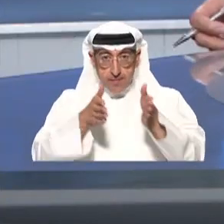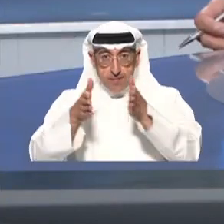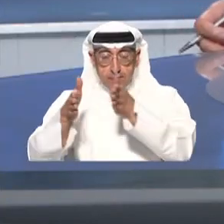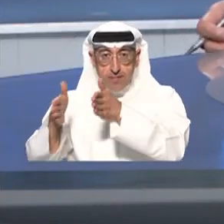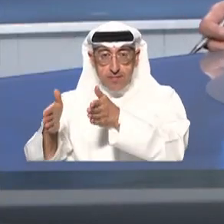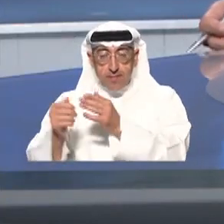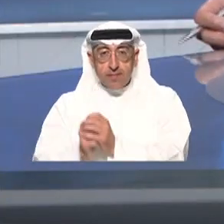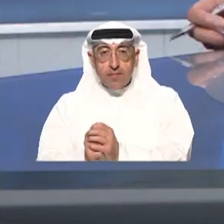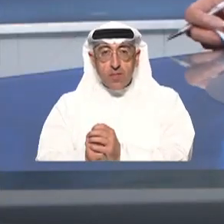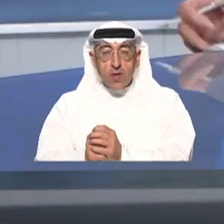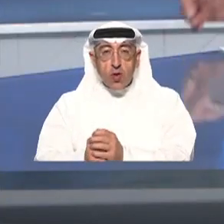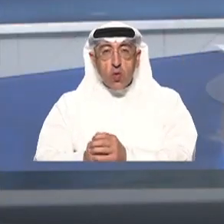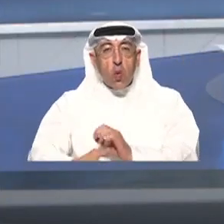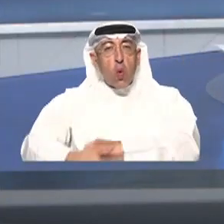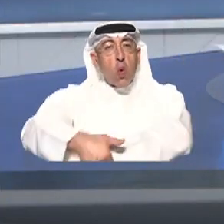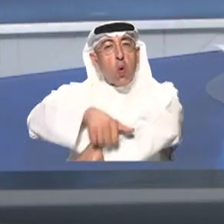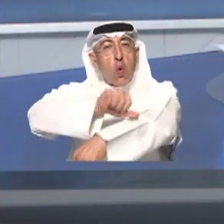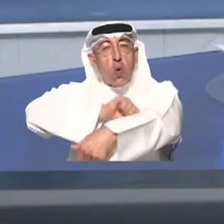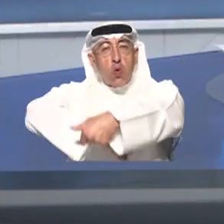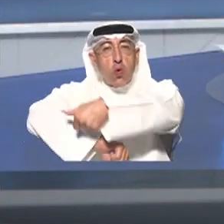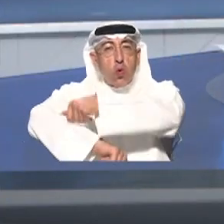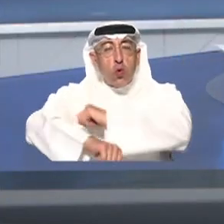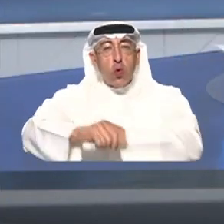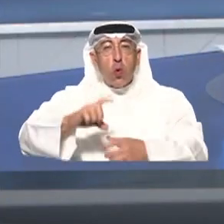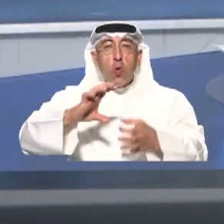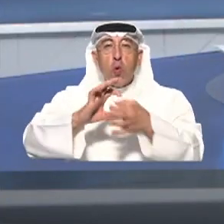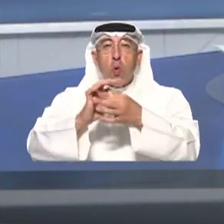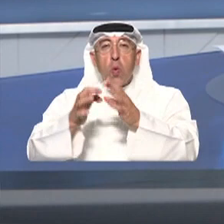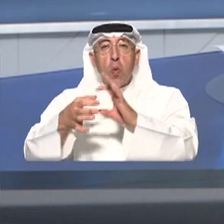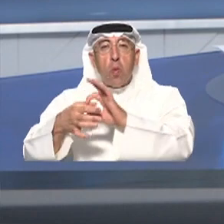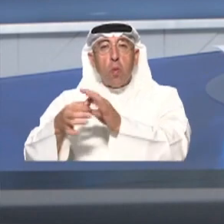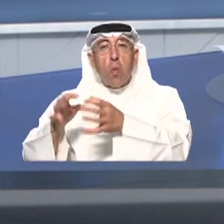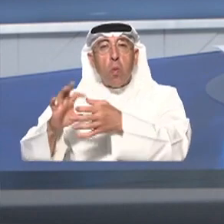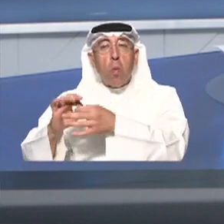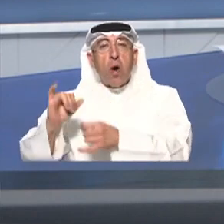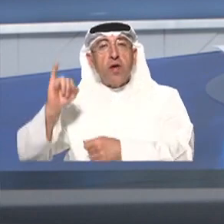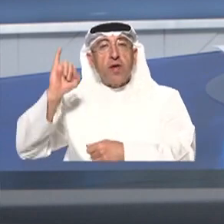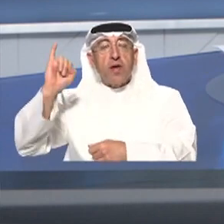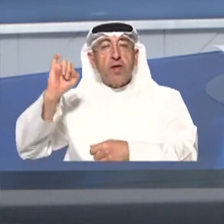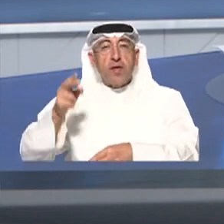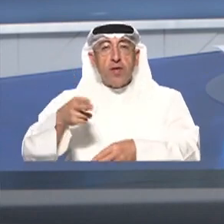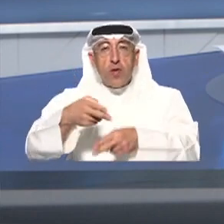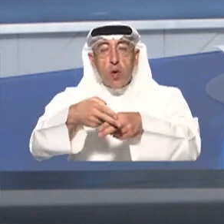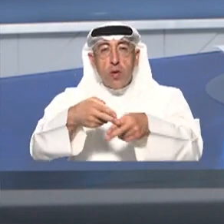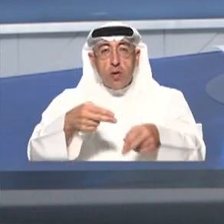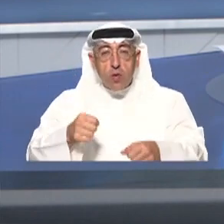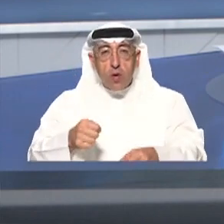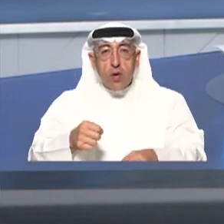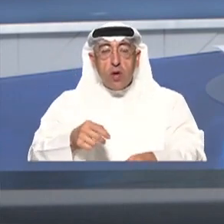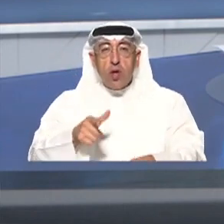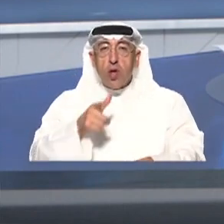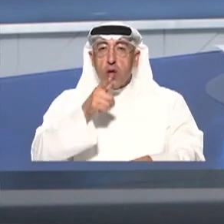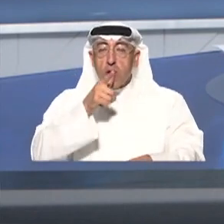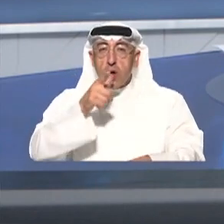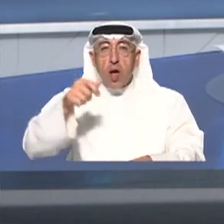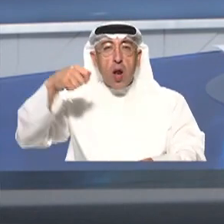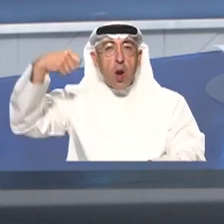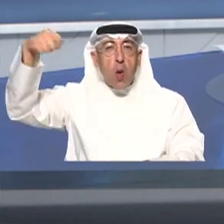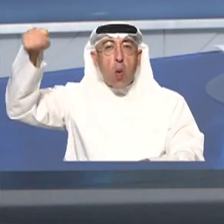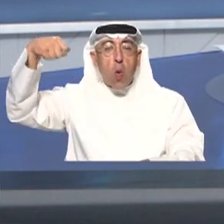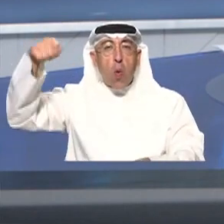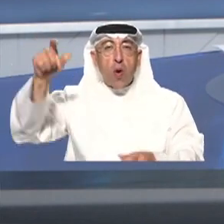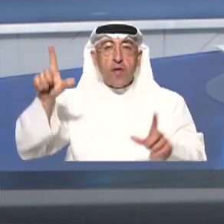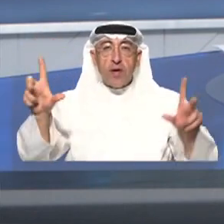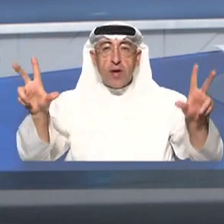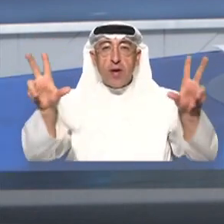وضمن جهود مؤسسات الدولة في مكافحة هذا الوباء العالمي، أكد وزير الإعلام وزير الدولة لشؤون الشباب محمد ناصر الجبري خلال اجتماعه